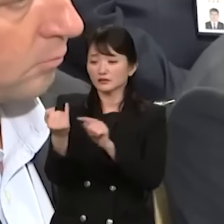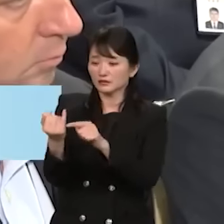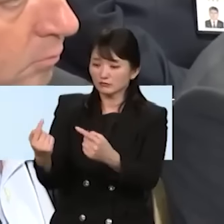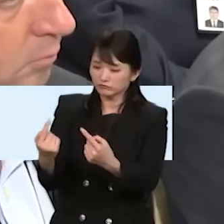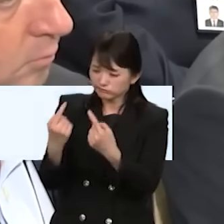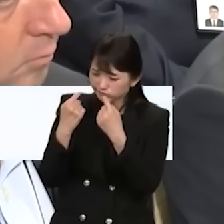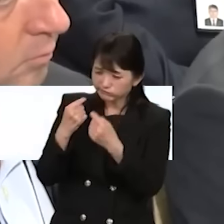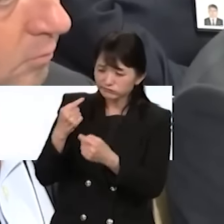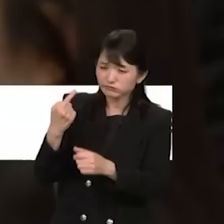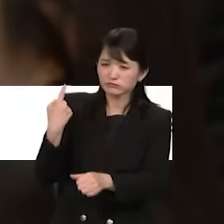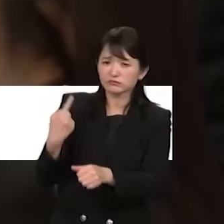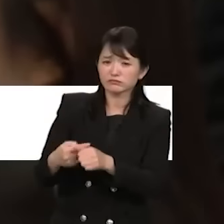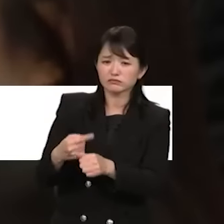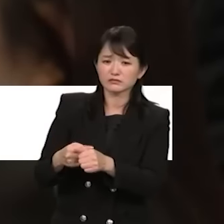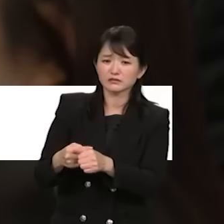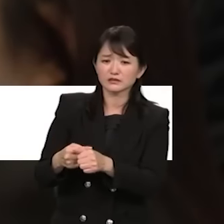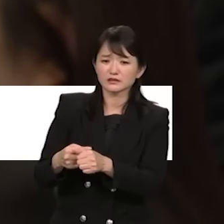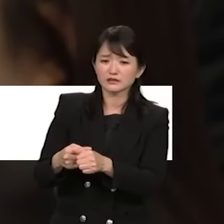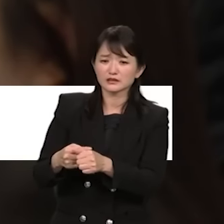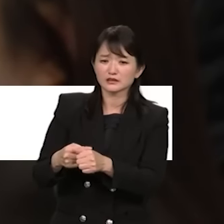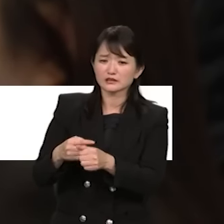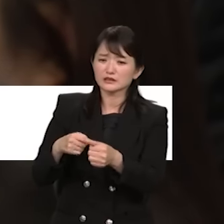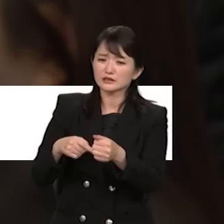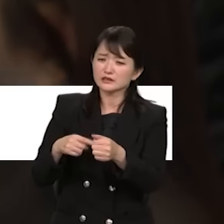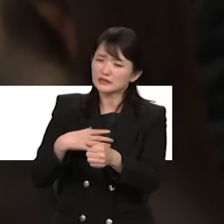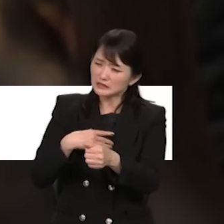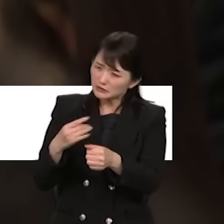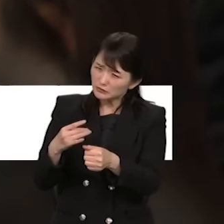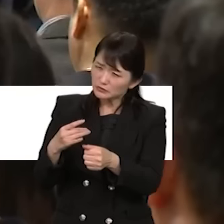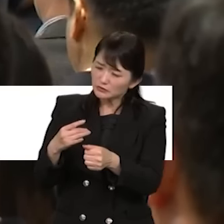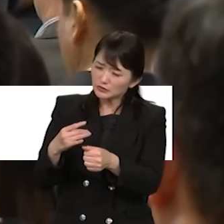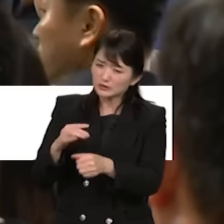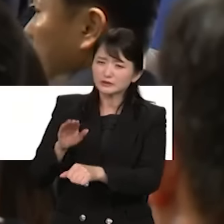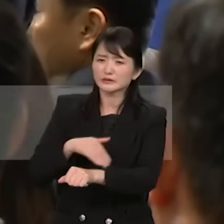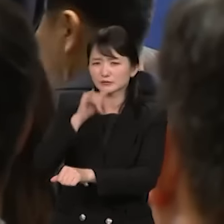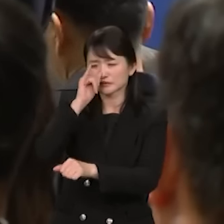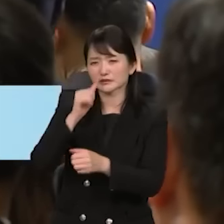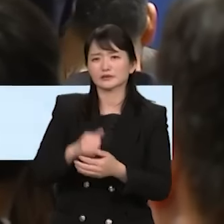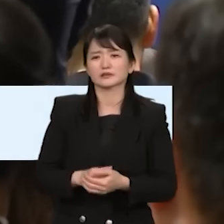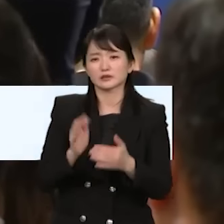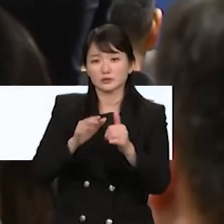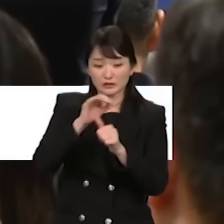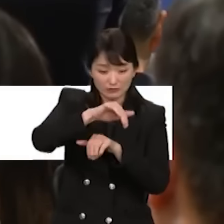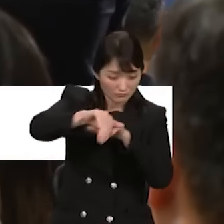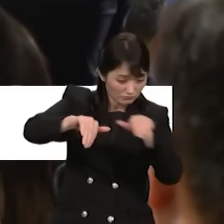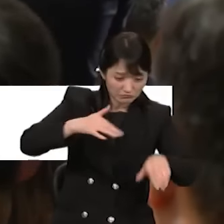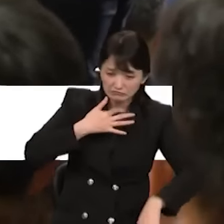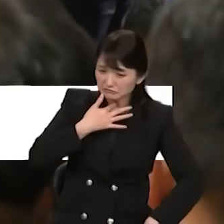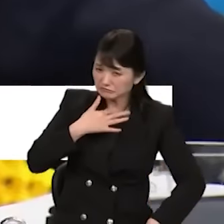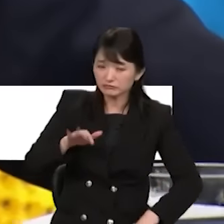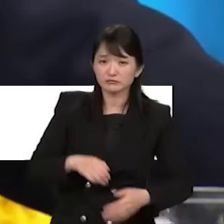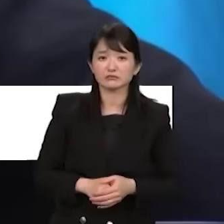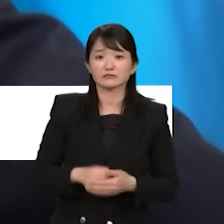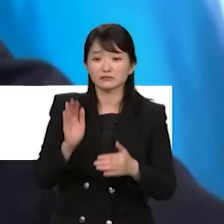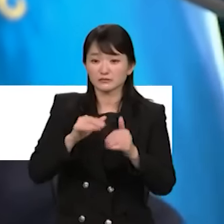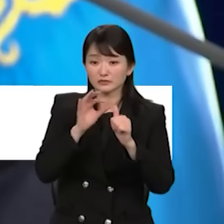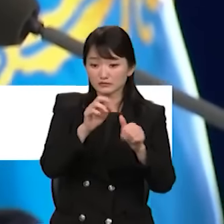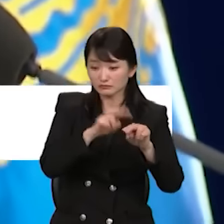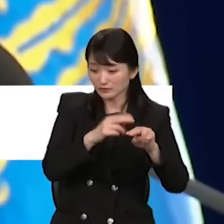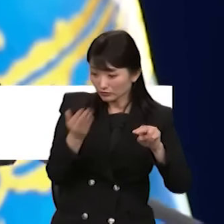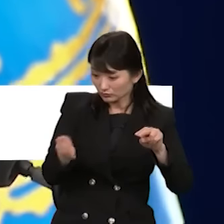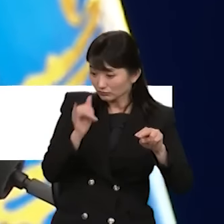비판들이 의도적이고 과도하다는 취지로 해석됩니다. 공천 개입 의혹에 대해서도 부인했는데 그러면서도 공천을 주라고